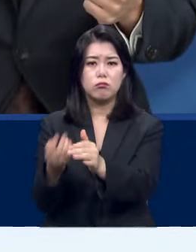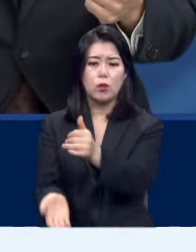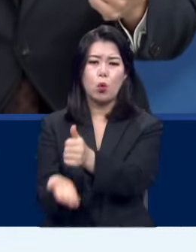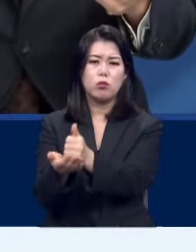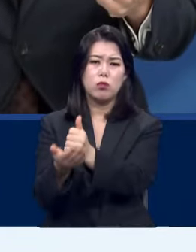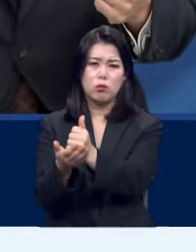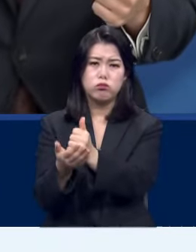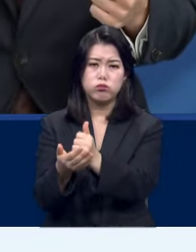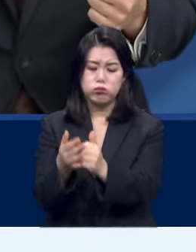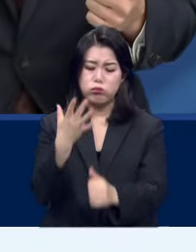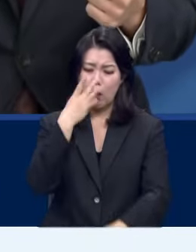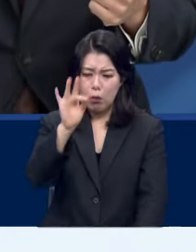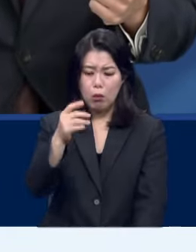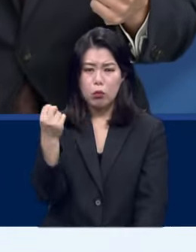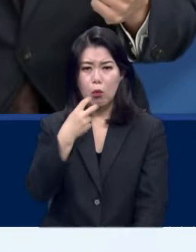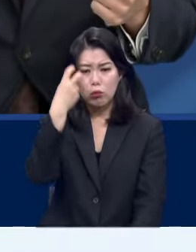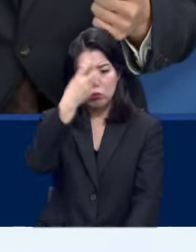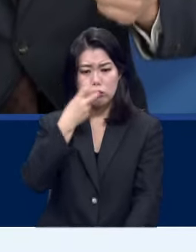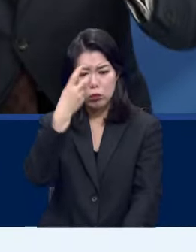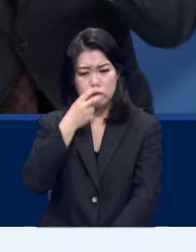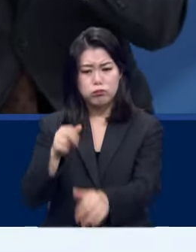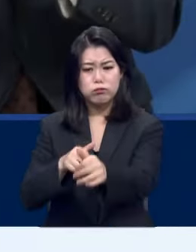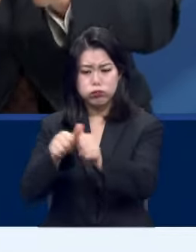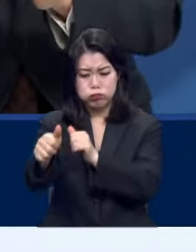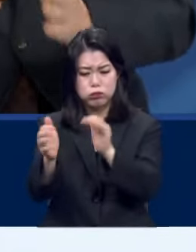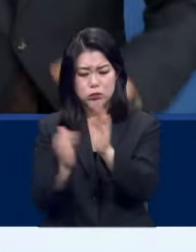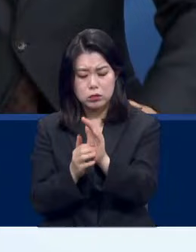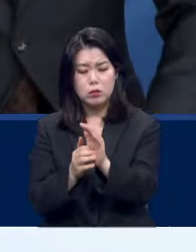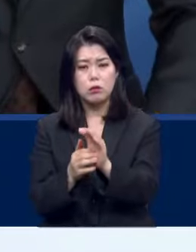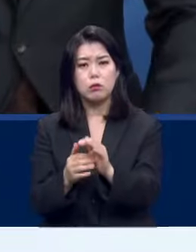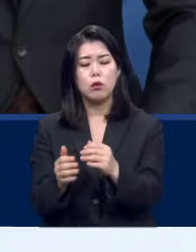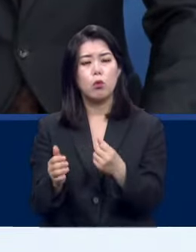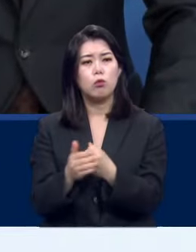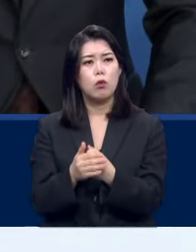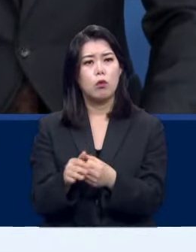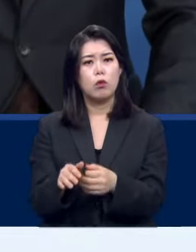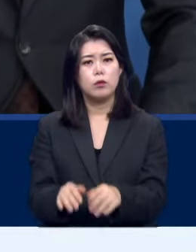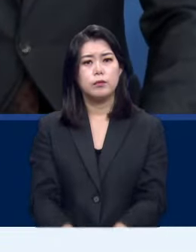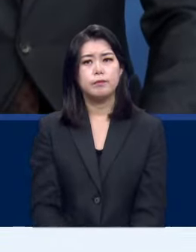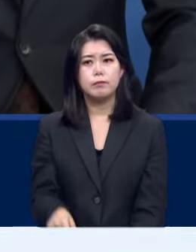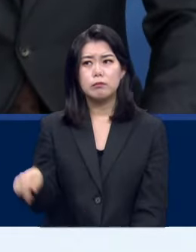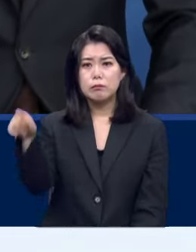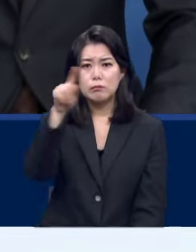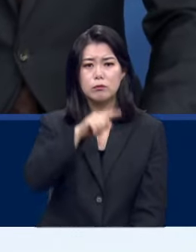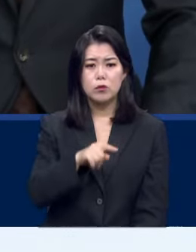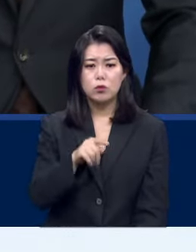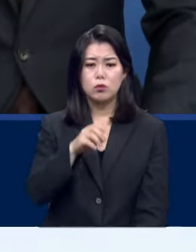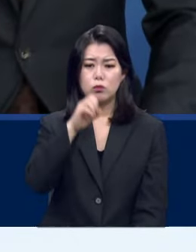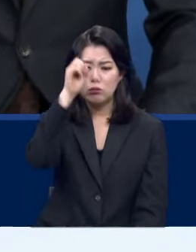사람이었어요 여론 조사도 압도적이었습니다 근데 지금이 정도의 이야기